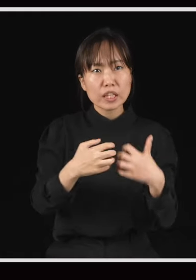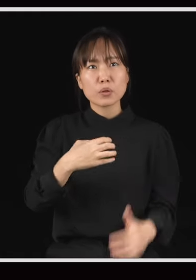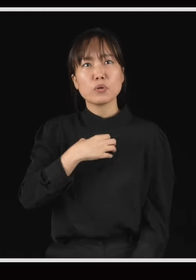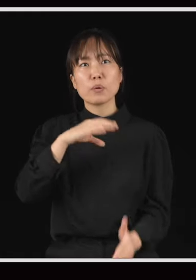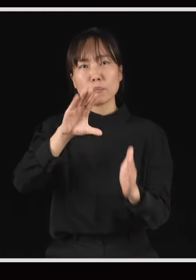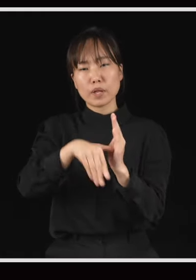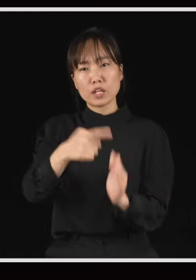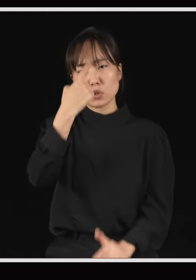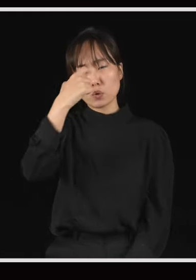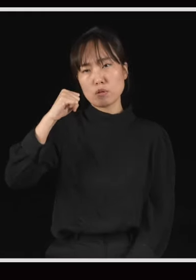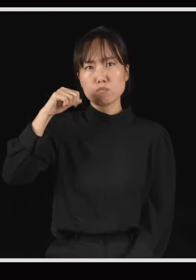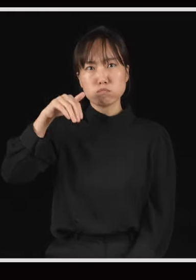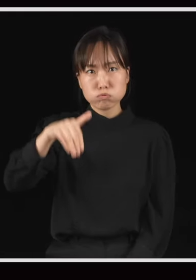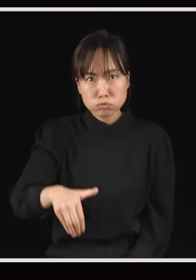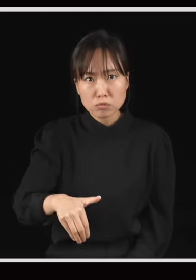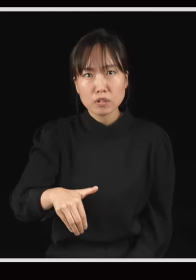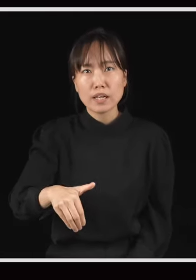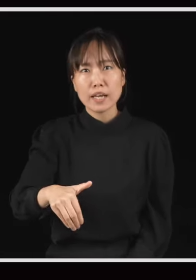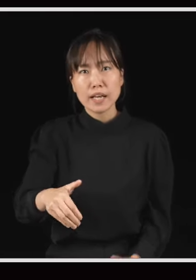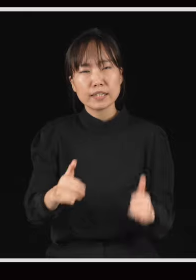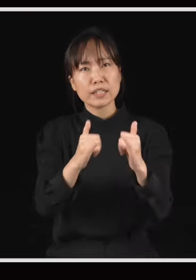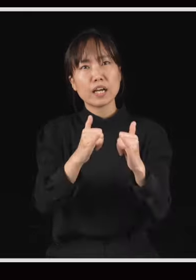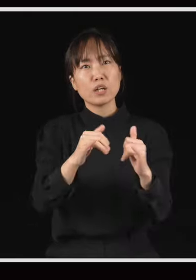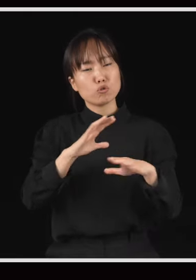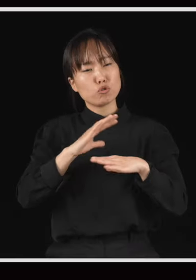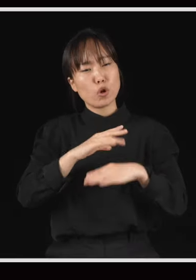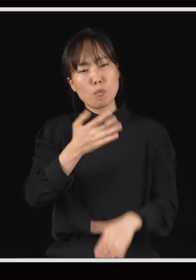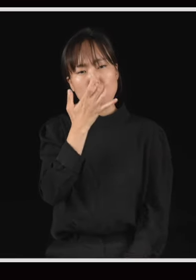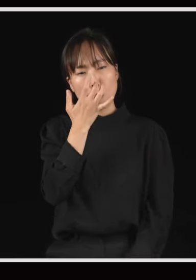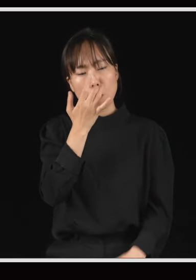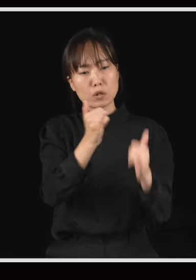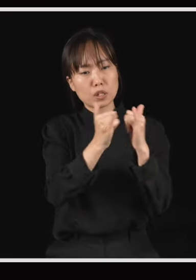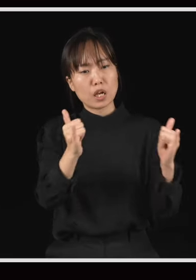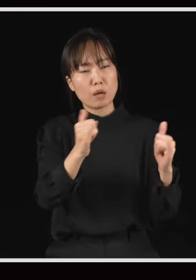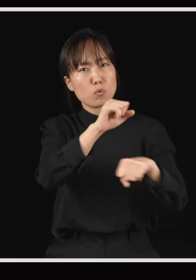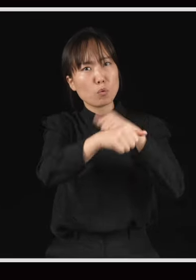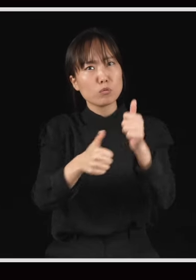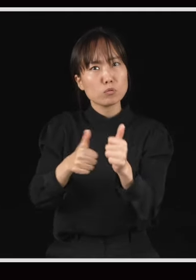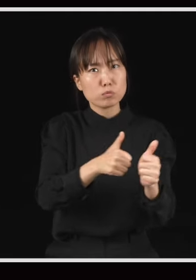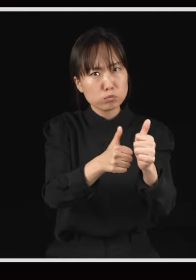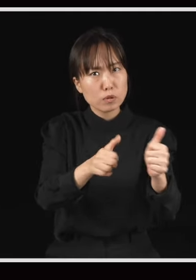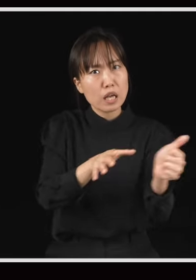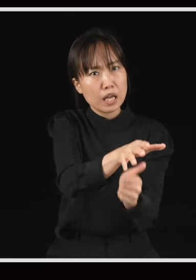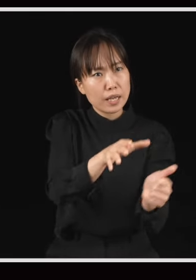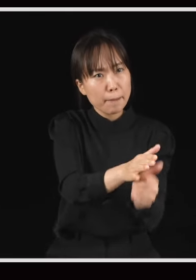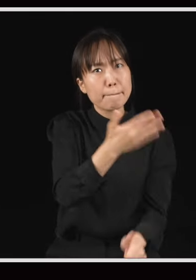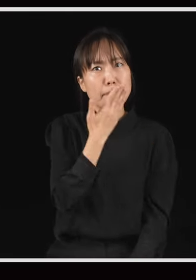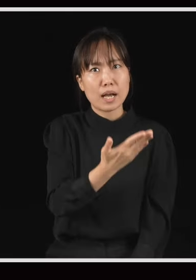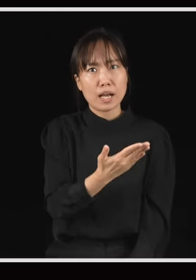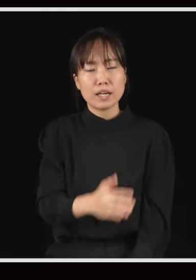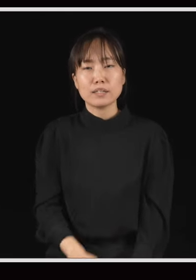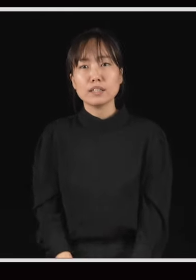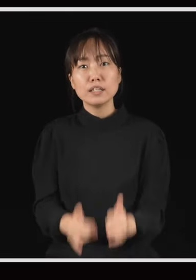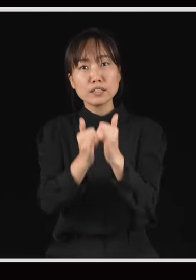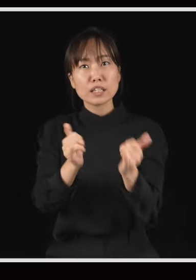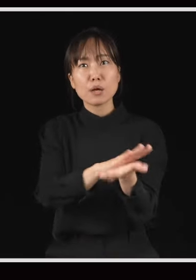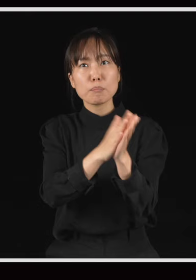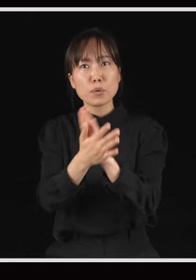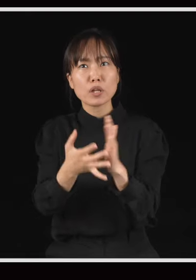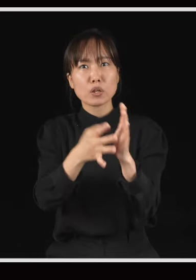전두엽 기능을 떨어뜨려야지 사람들이 모험을 하고 막 이렇게 맹수를 죽이고 추격할 수 있는 거거든요. 전두엽 기능이 떨어져요. 사람이 공격적이